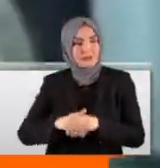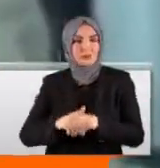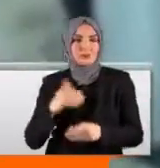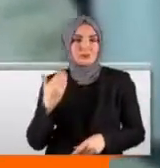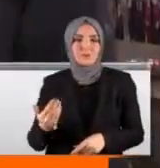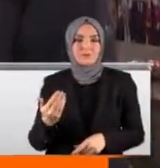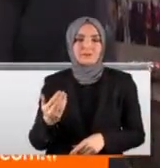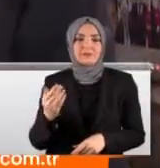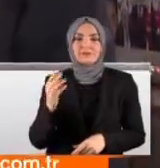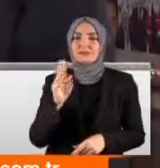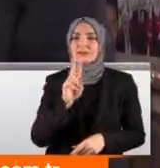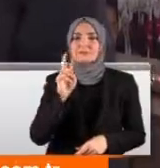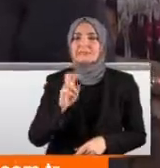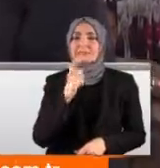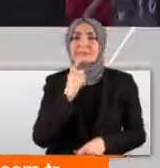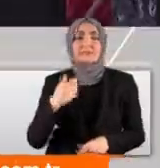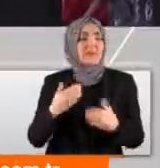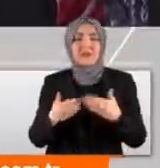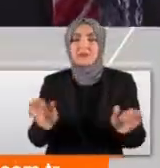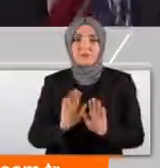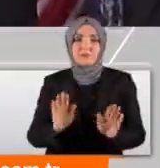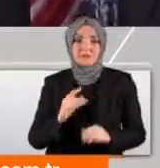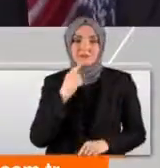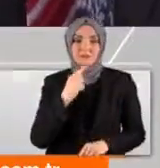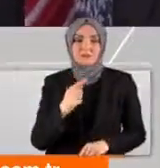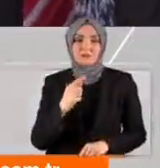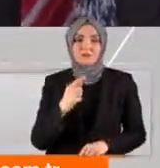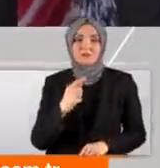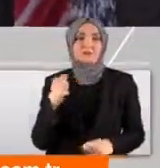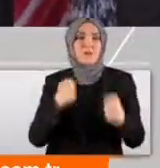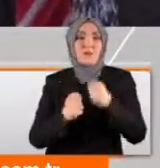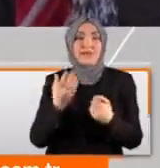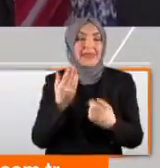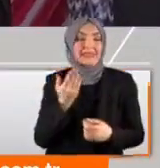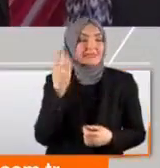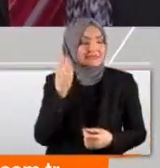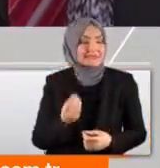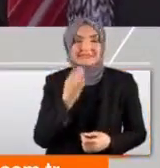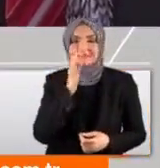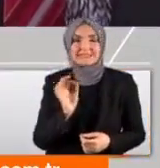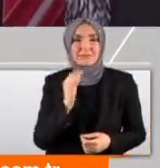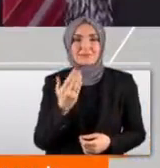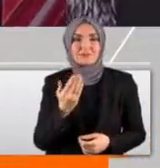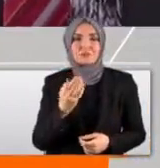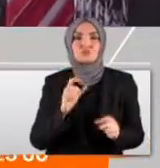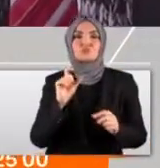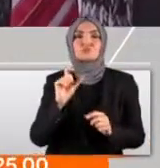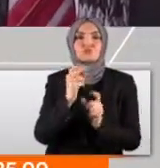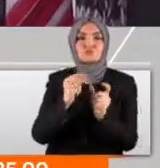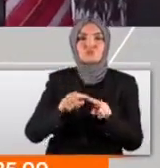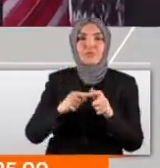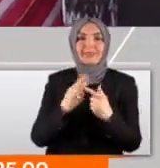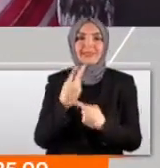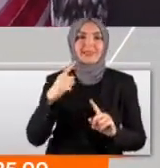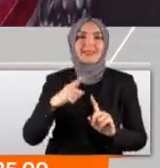hiç ayrılmadım. En iyi kim de verdi? Cüneyt ayrıydı tabii. Cüneyt Arkın mı? Cüneyt abi sabah kalkardı,